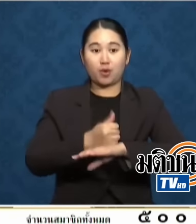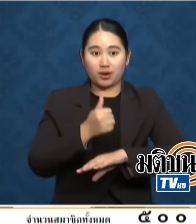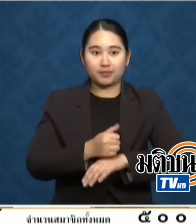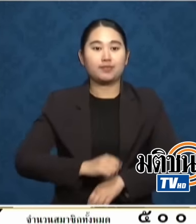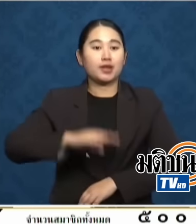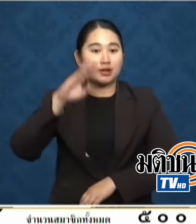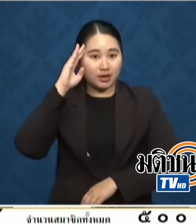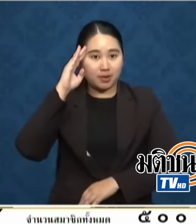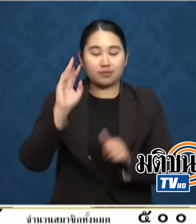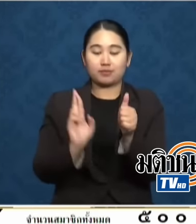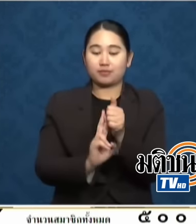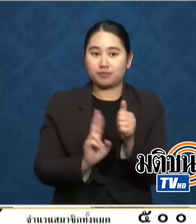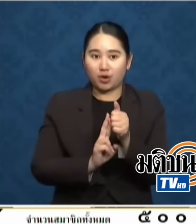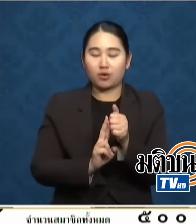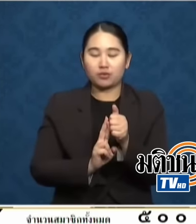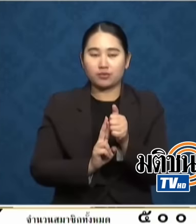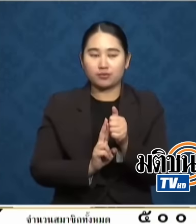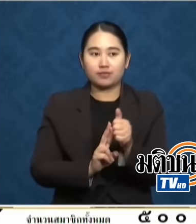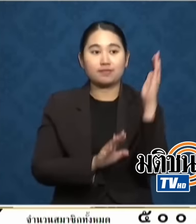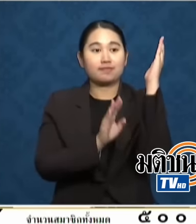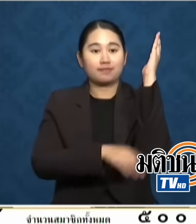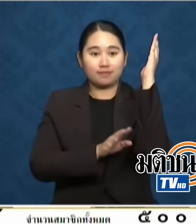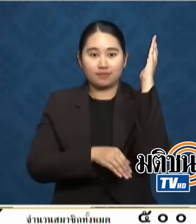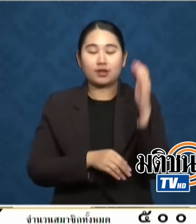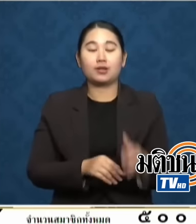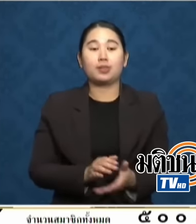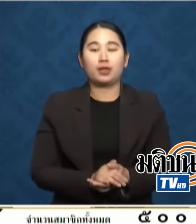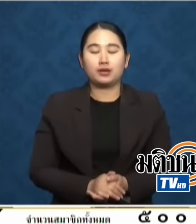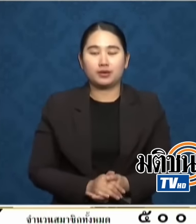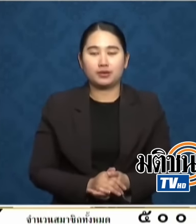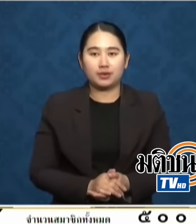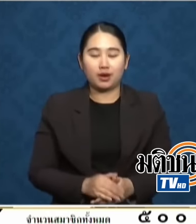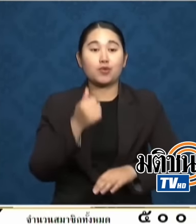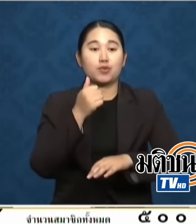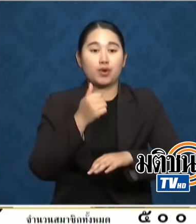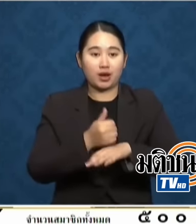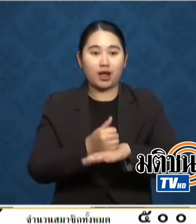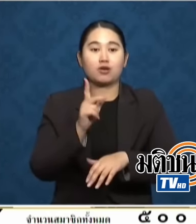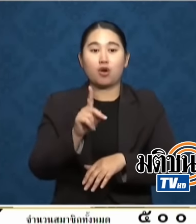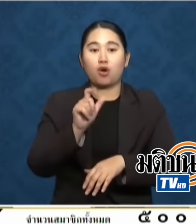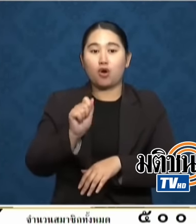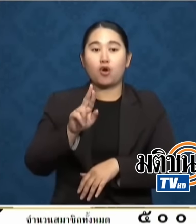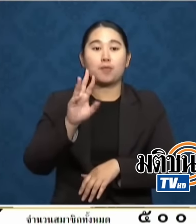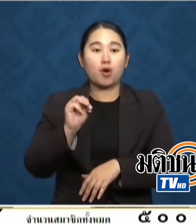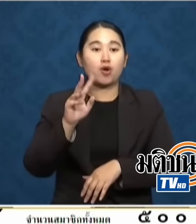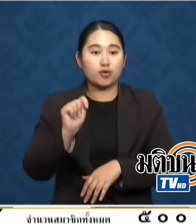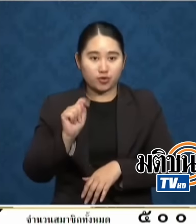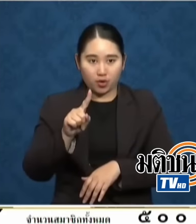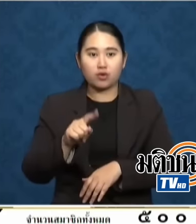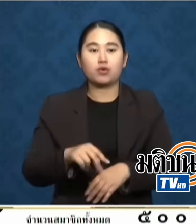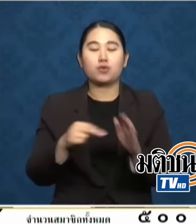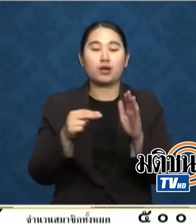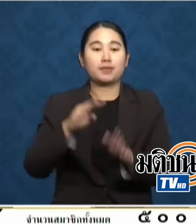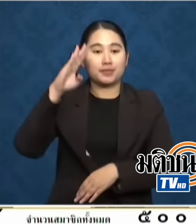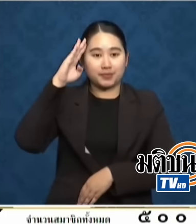บ.เป็นรองผอ.ในพื้นที่ผอ.กอรมน.ก็คือผอ.กอรมน.กองทัพ